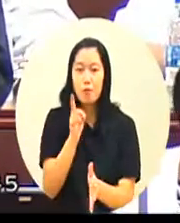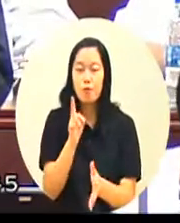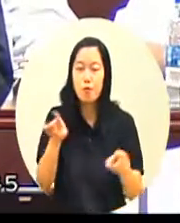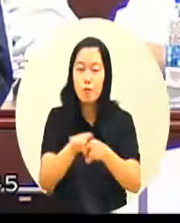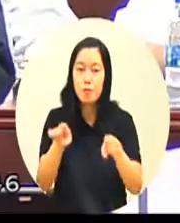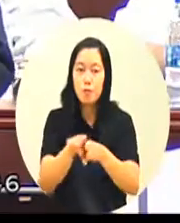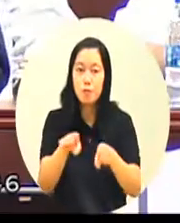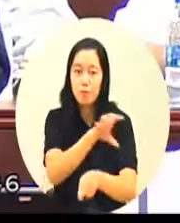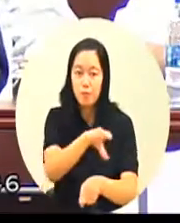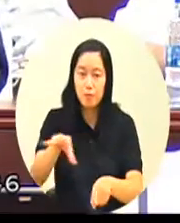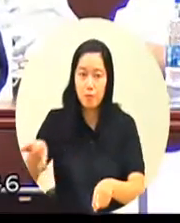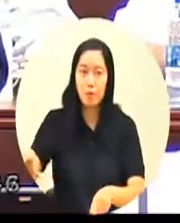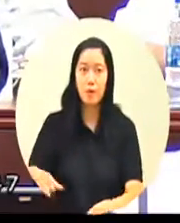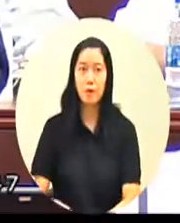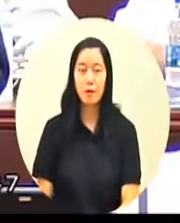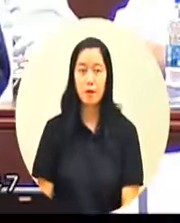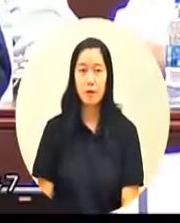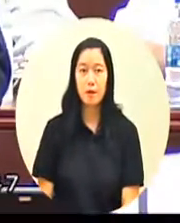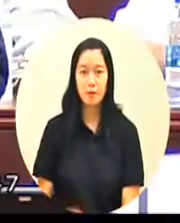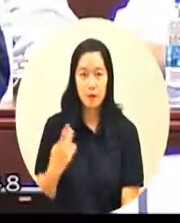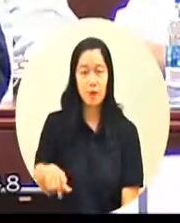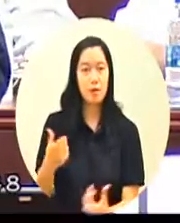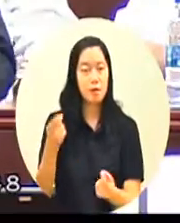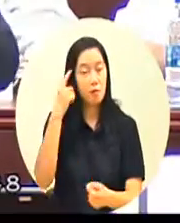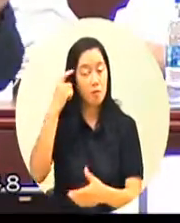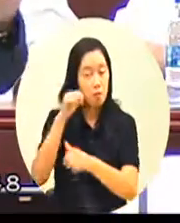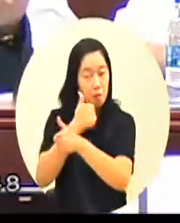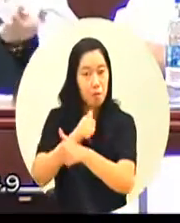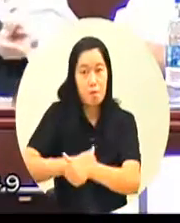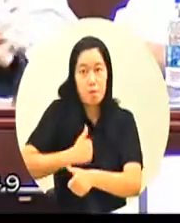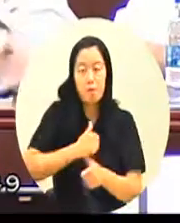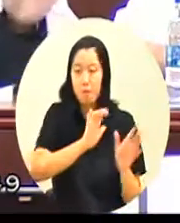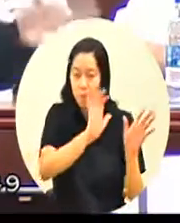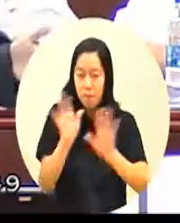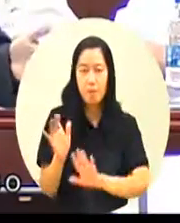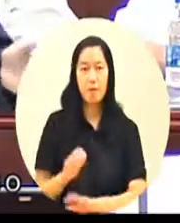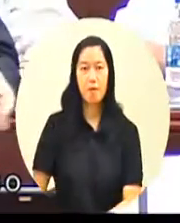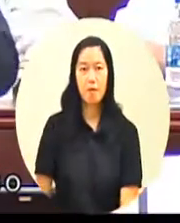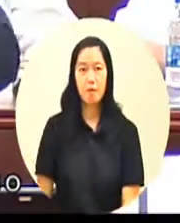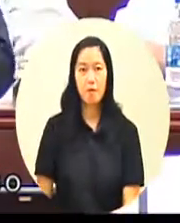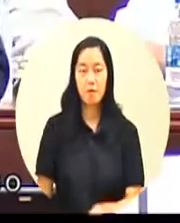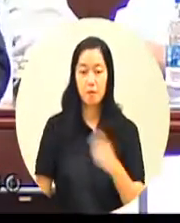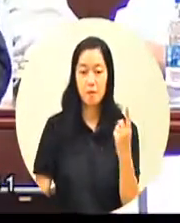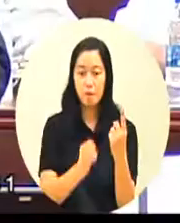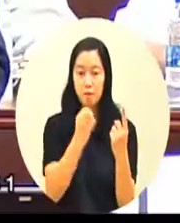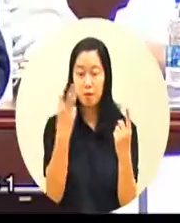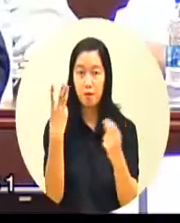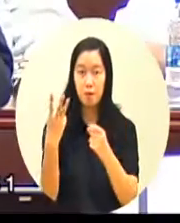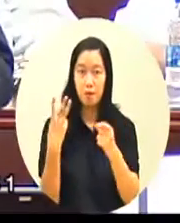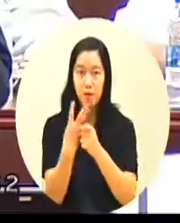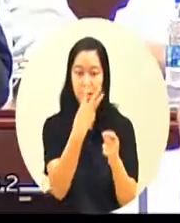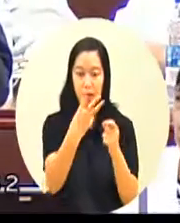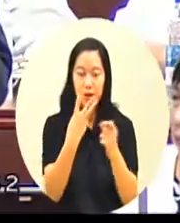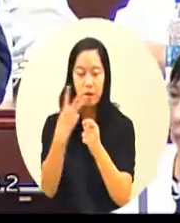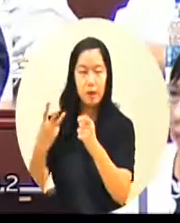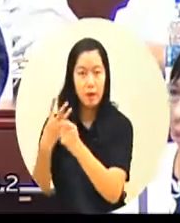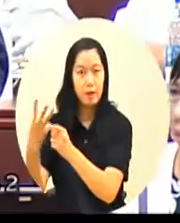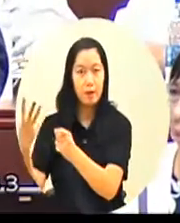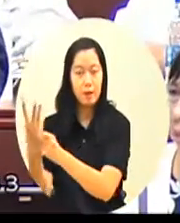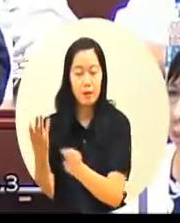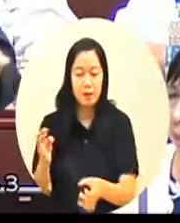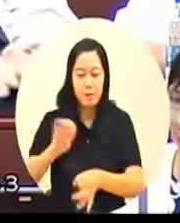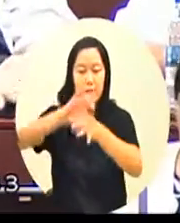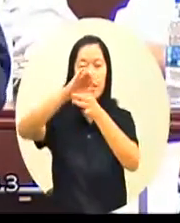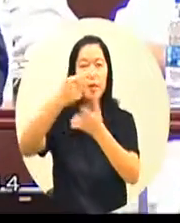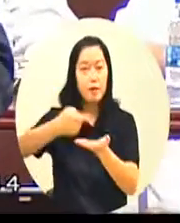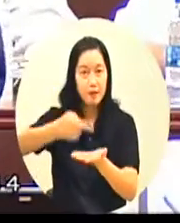区段还是上，那我们还是会考量实际，因为事隔103年才3年啊，我们会参